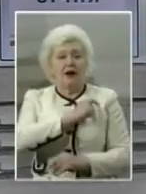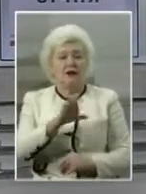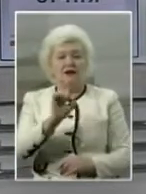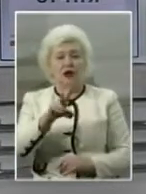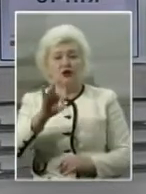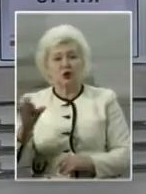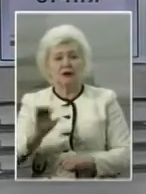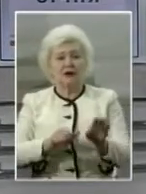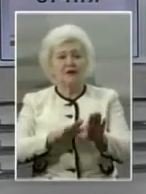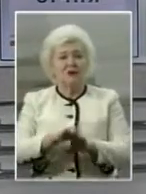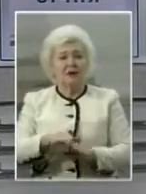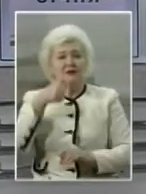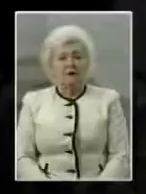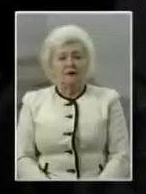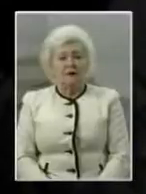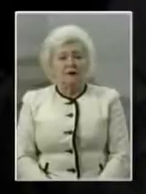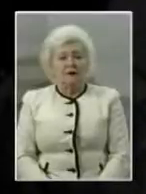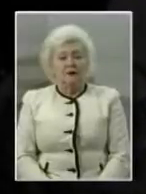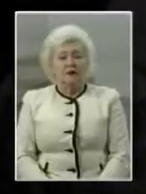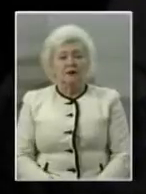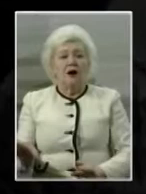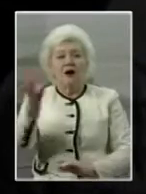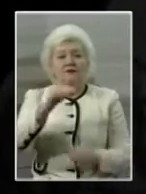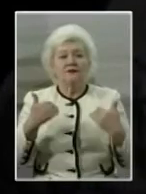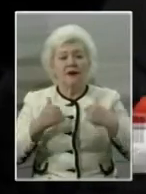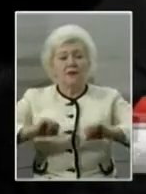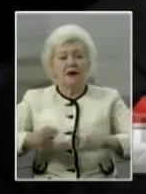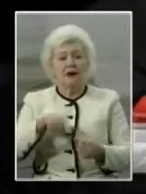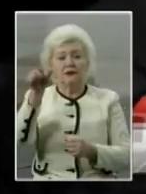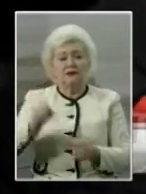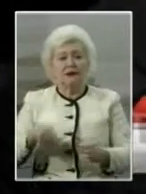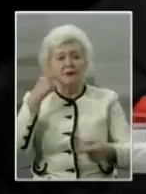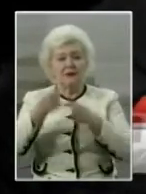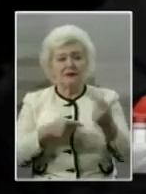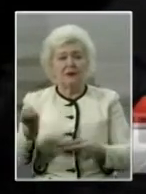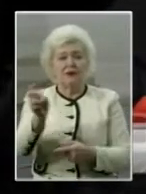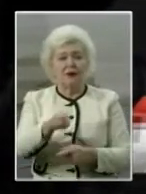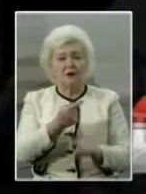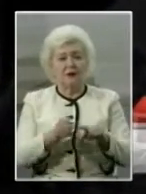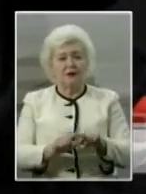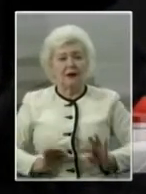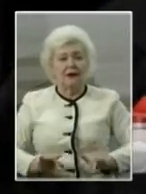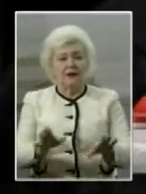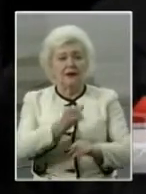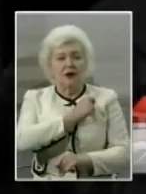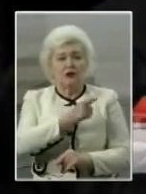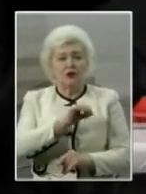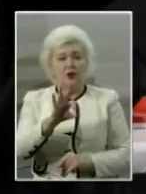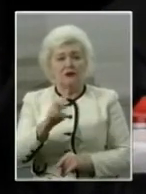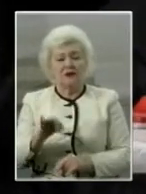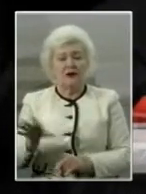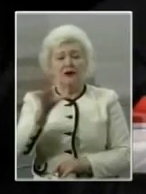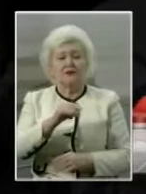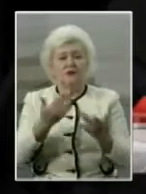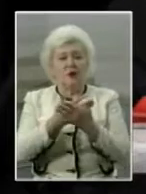СОС» відбулася вчора у Херсоні. Всі мої друзі по стране в різних городах виходять на це мероприятие під названням «СОС Одеса». Всі мої друзі